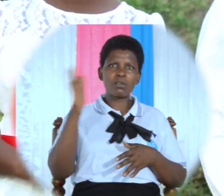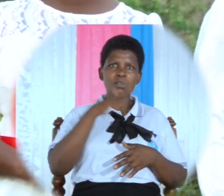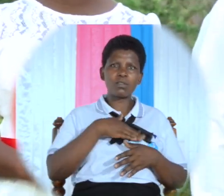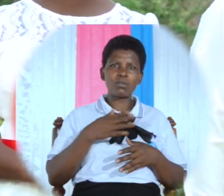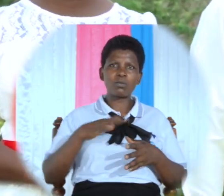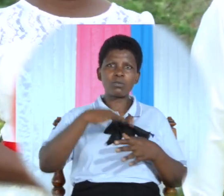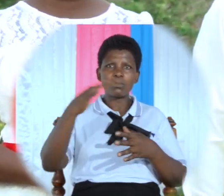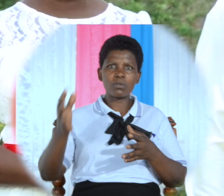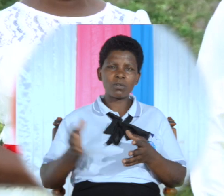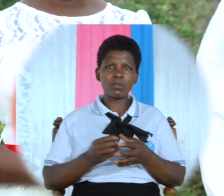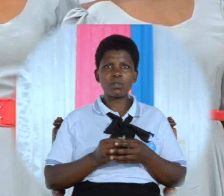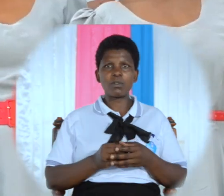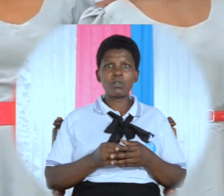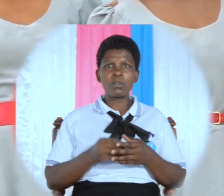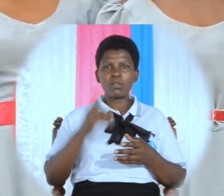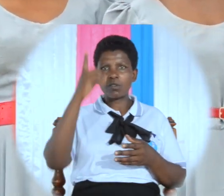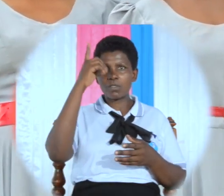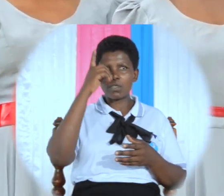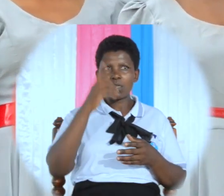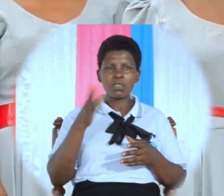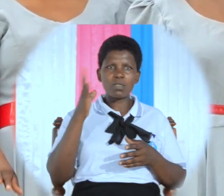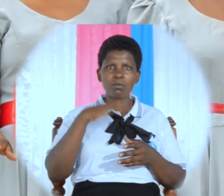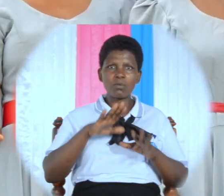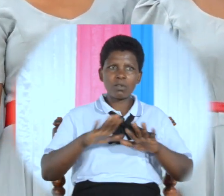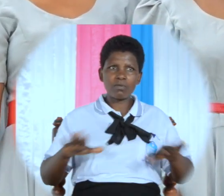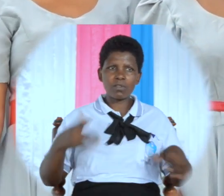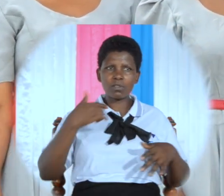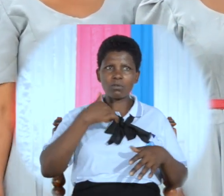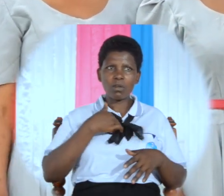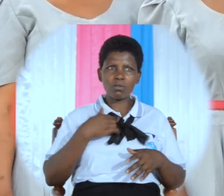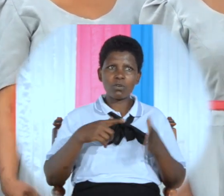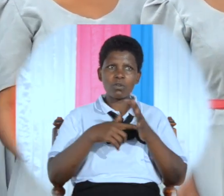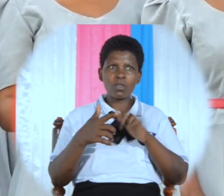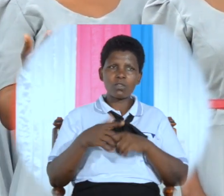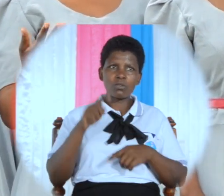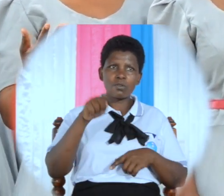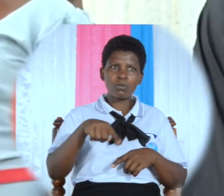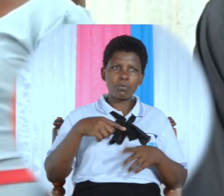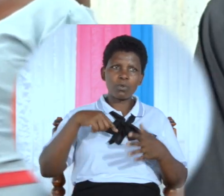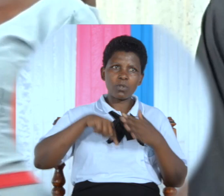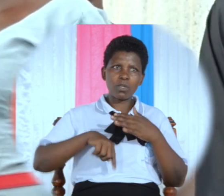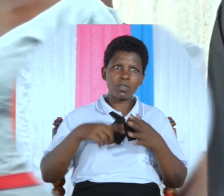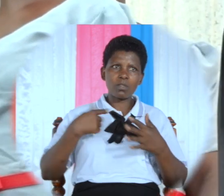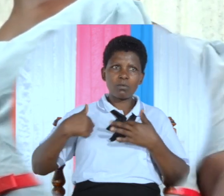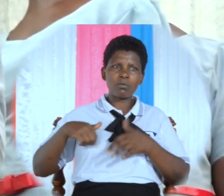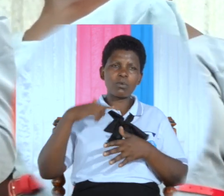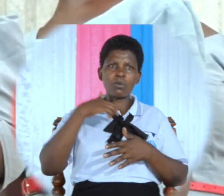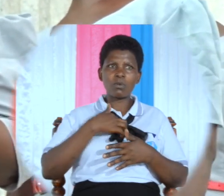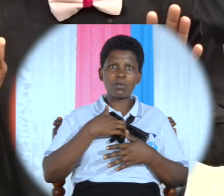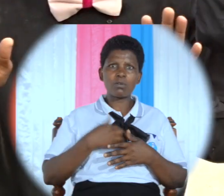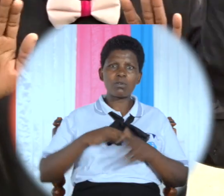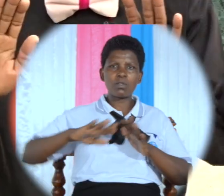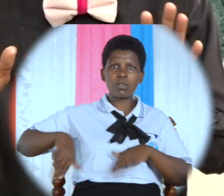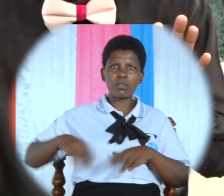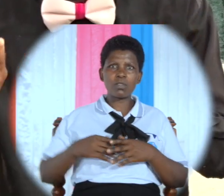siku zote Shetani huna nafasi kwangu Yesu yunani ya moyo